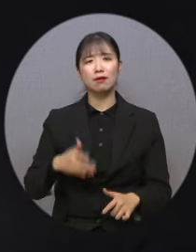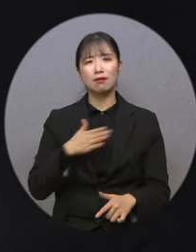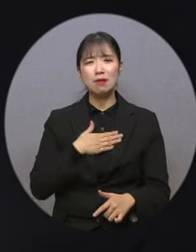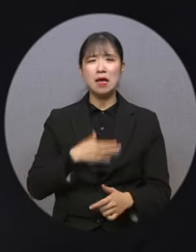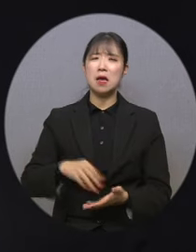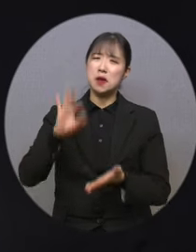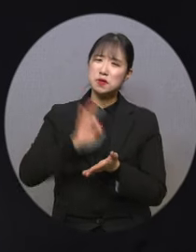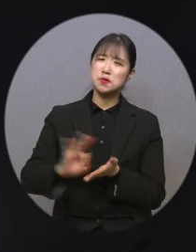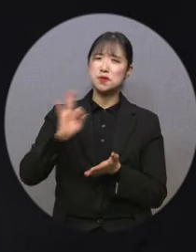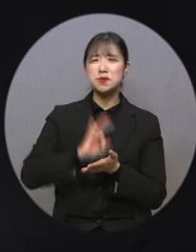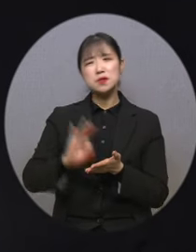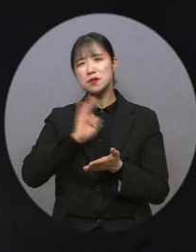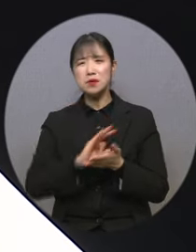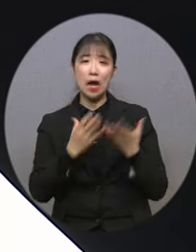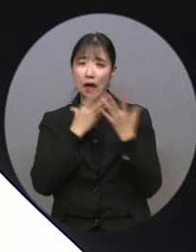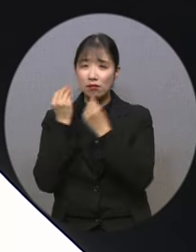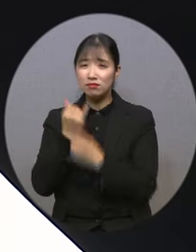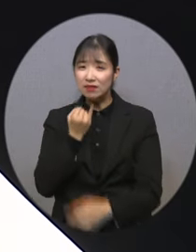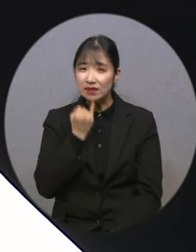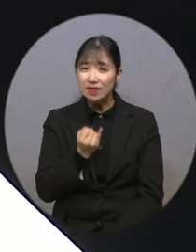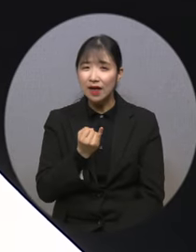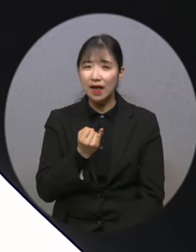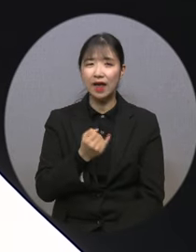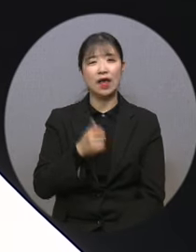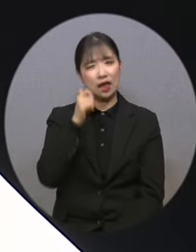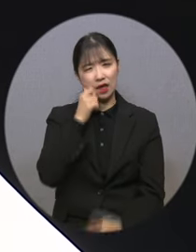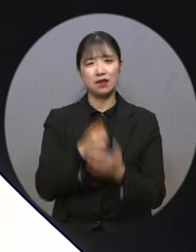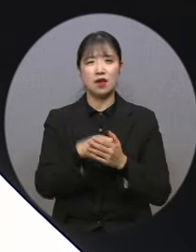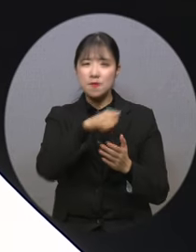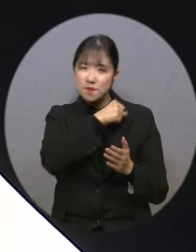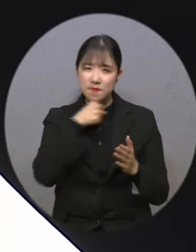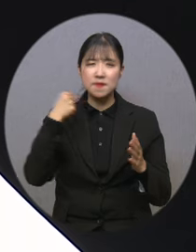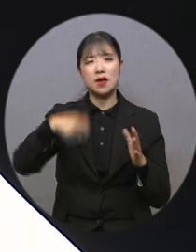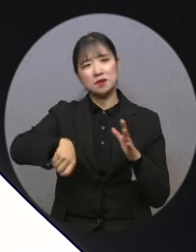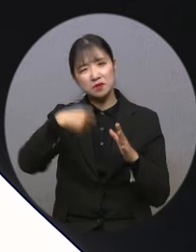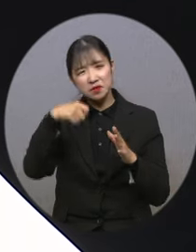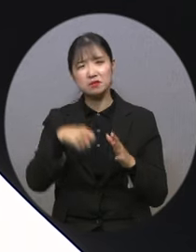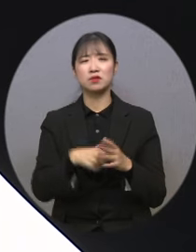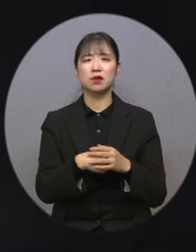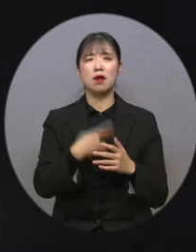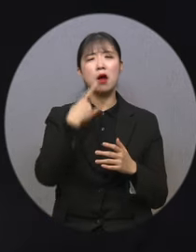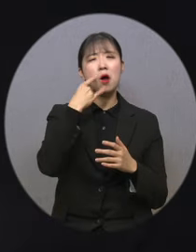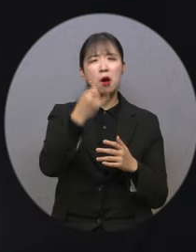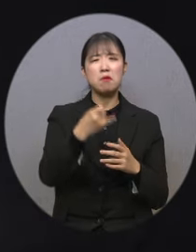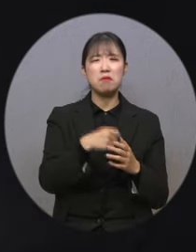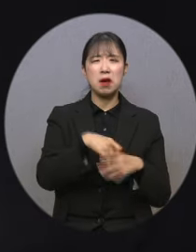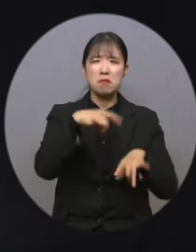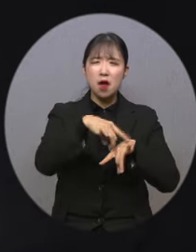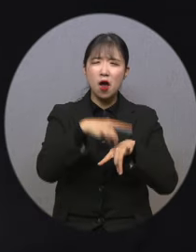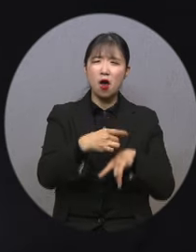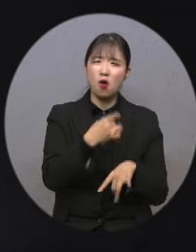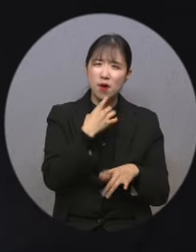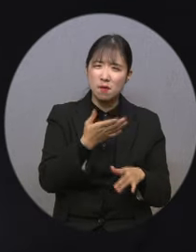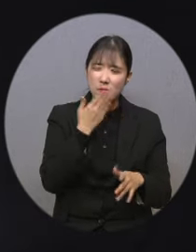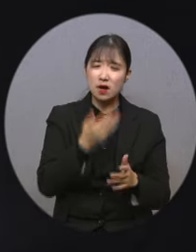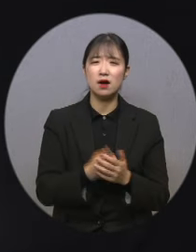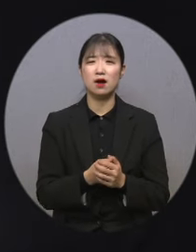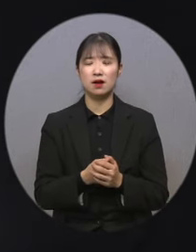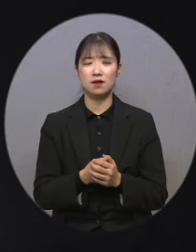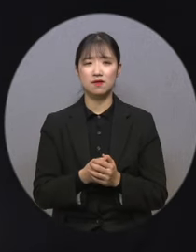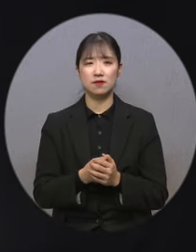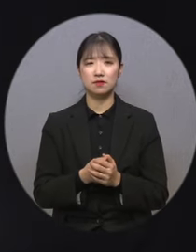원짜리 옷을 맨날 사회 보면 되거든요 맛있는 음식을 먹어도 우리 어머니는 맨날 뺐다 이마 좋아진다고